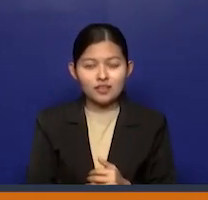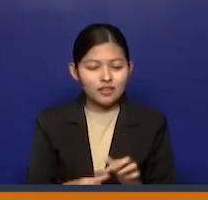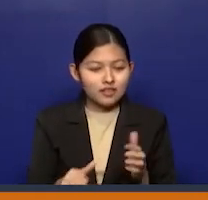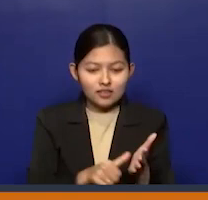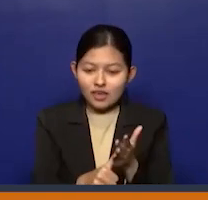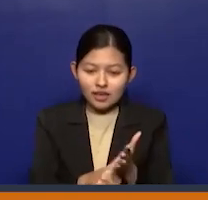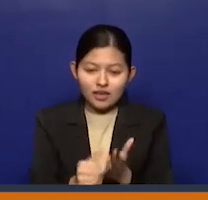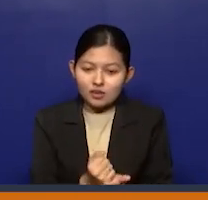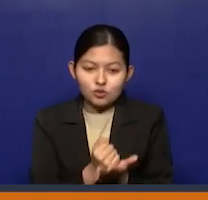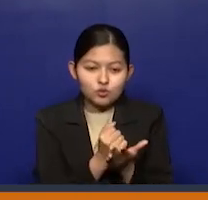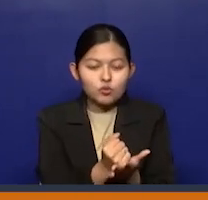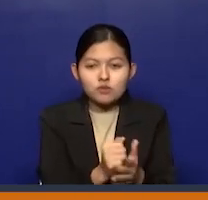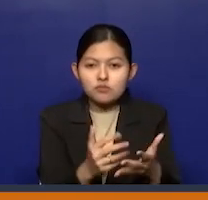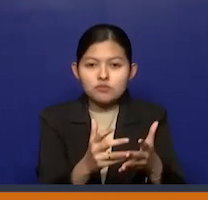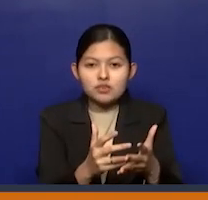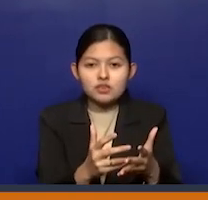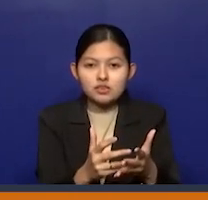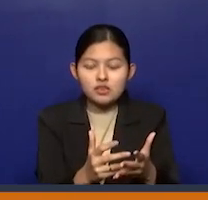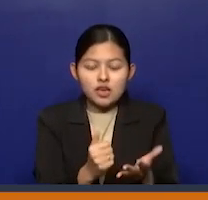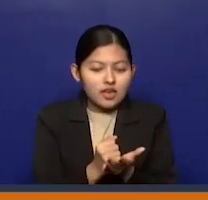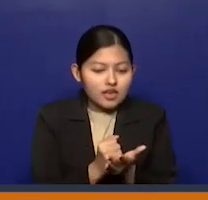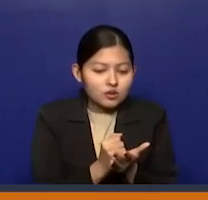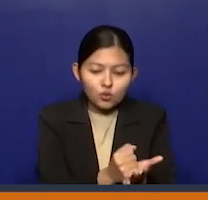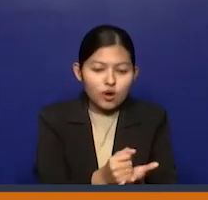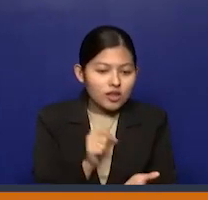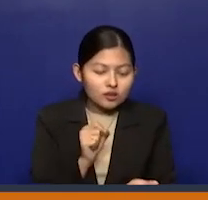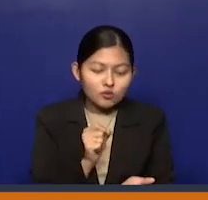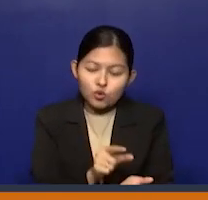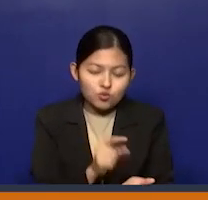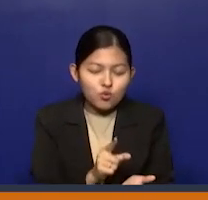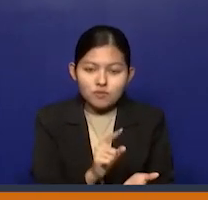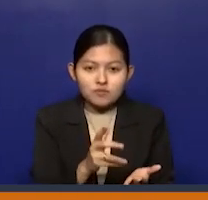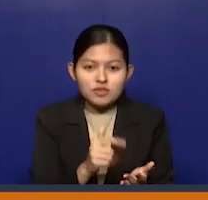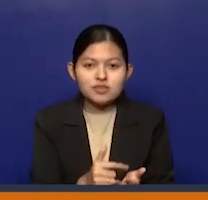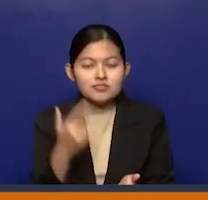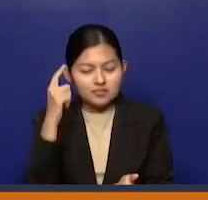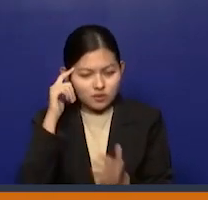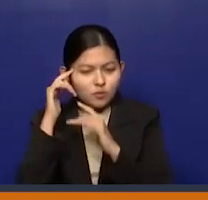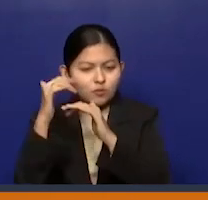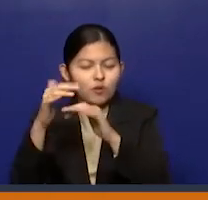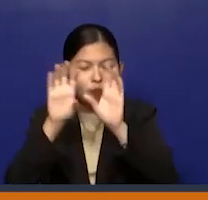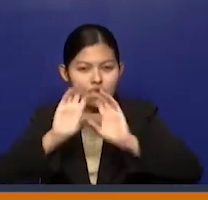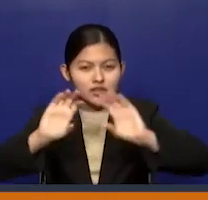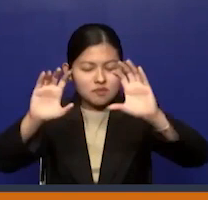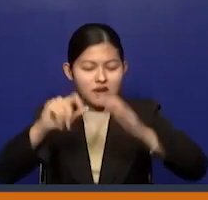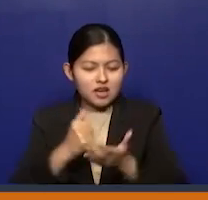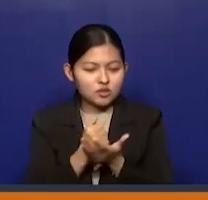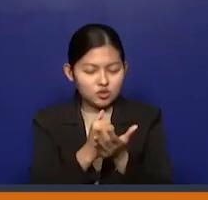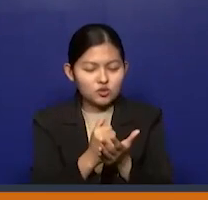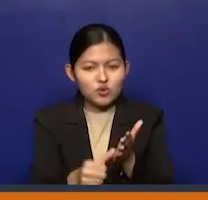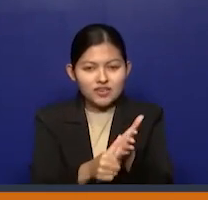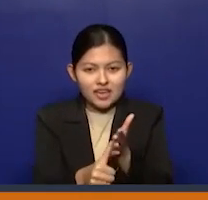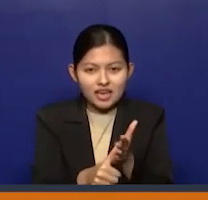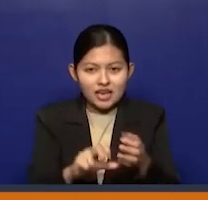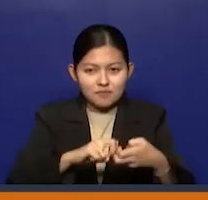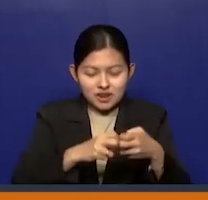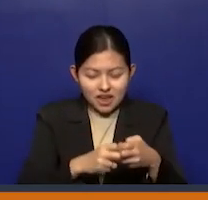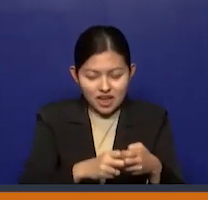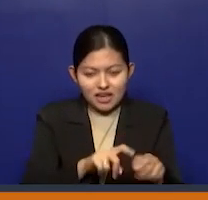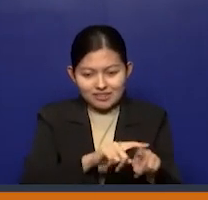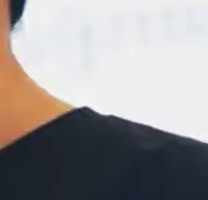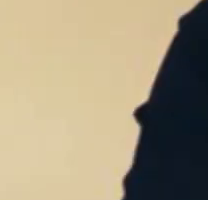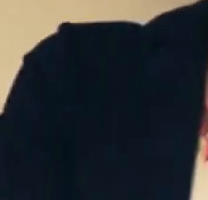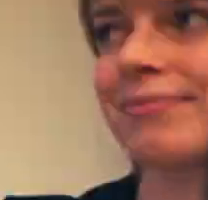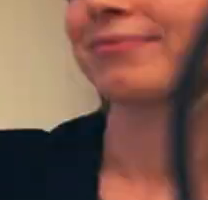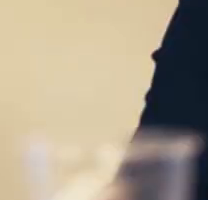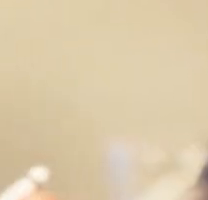การแก้ไขอย่างทันท่วงทีก็หวังว่ารัฐบาลนะครับจะรีบแก้ปัญหาให้กับพี่น้องประชาชนชาวนครสีพีม่าดู